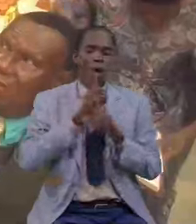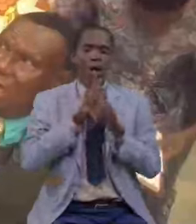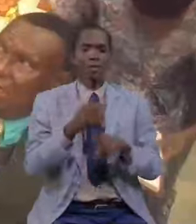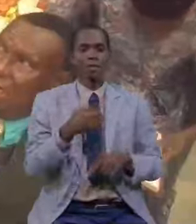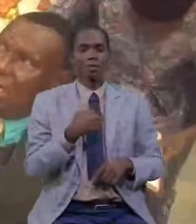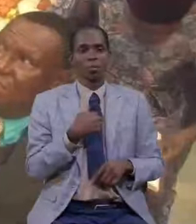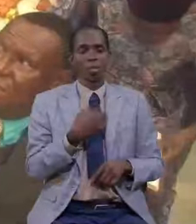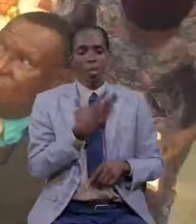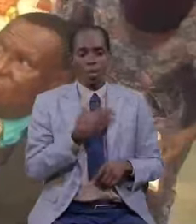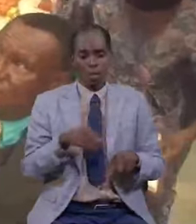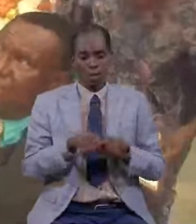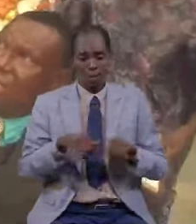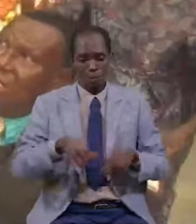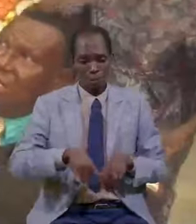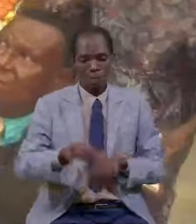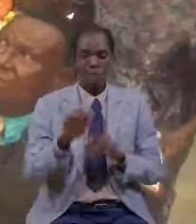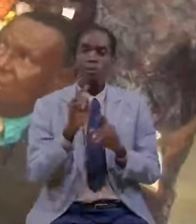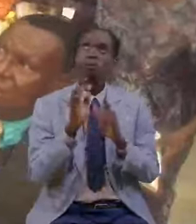parler, il exaucera.